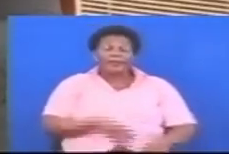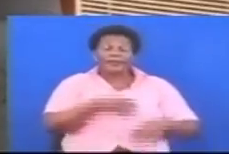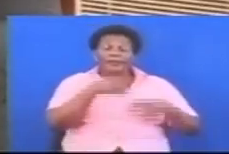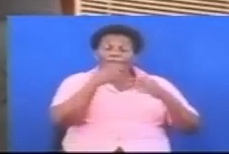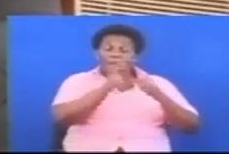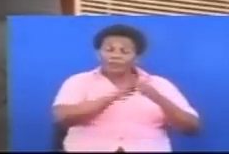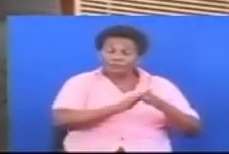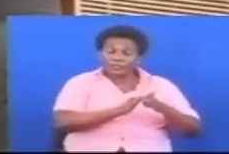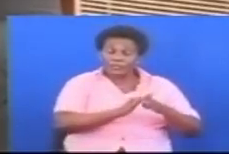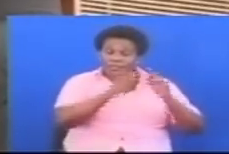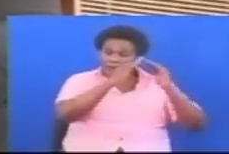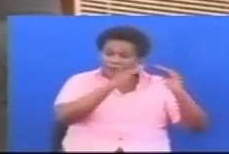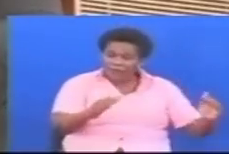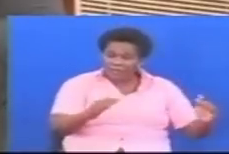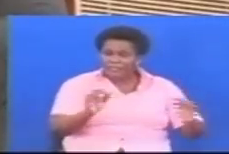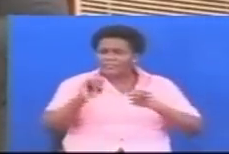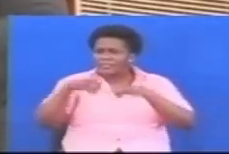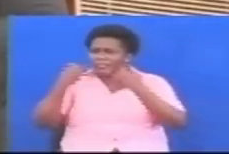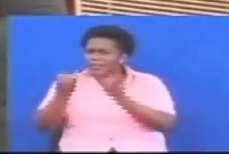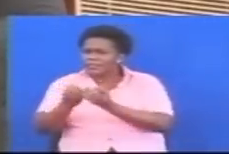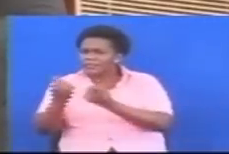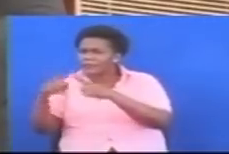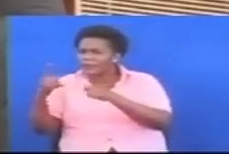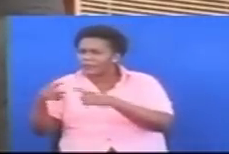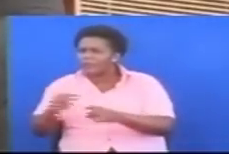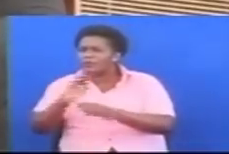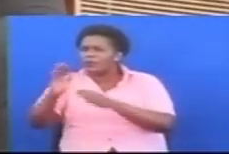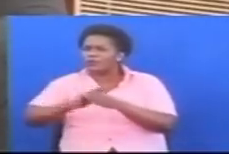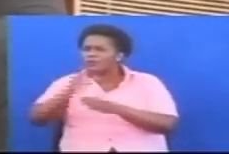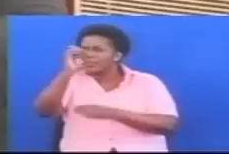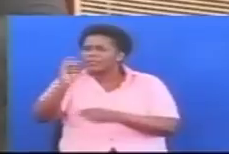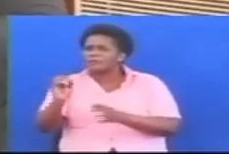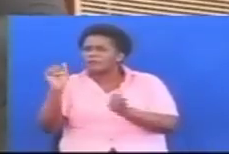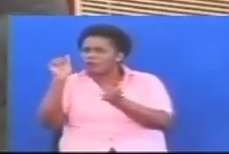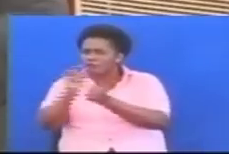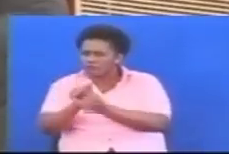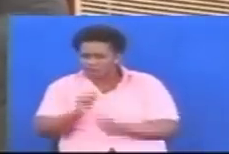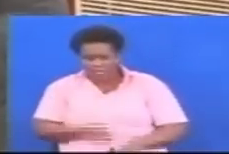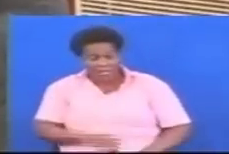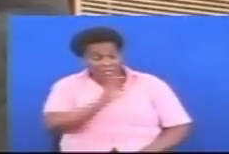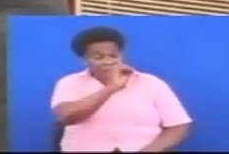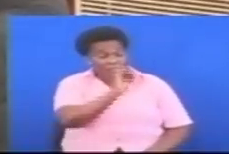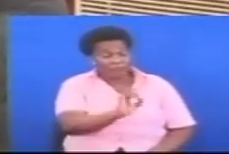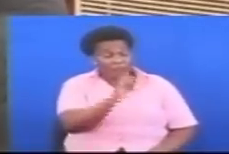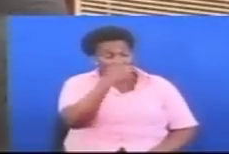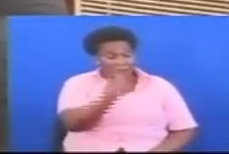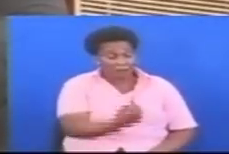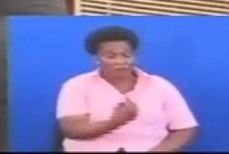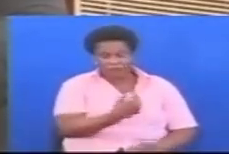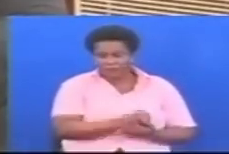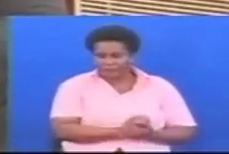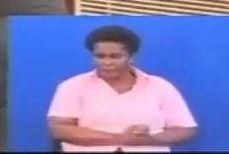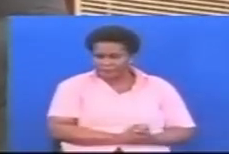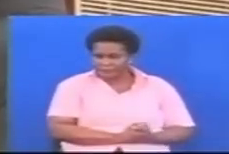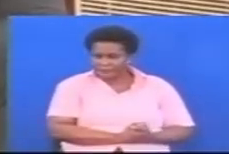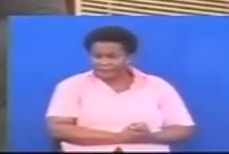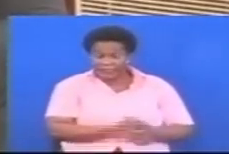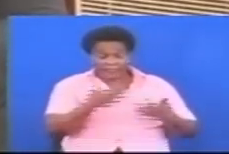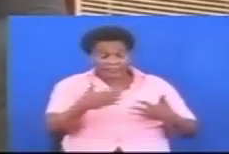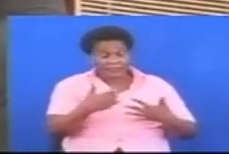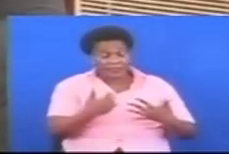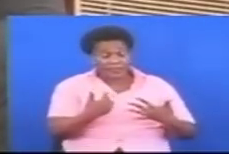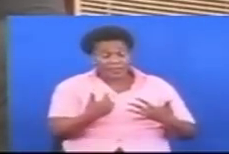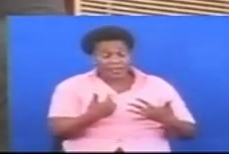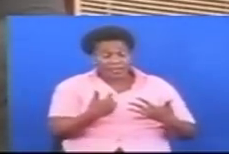pamoja na taasisi zingine zinatumia 10% ya viwandani na 100%. Endapo hatua madhubuti za utunzaji